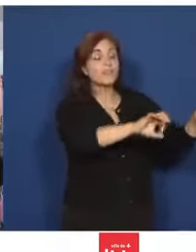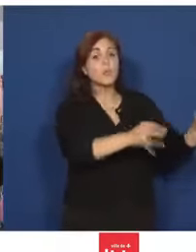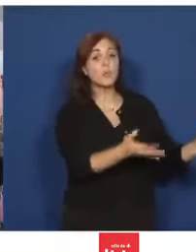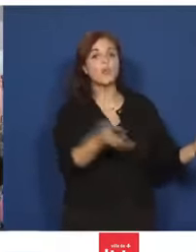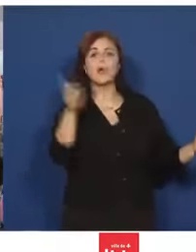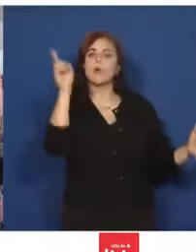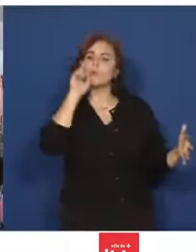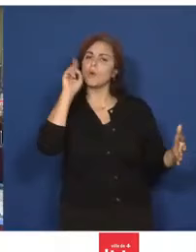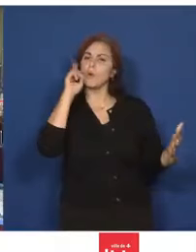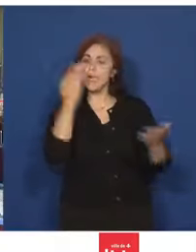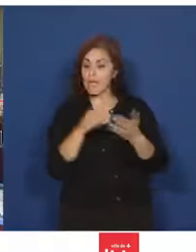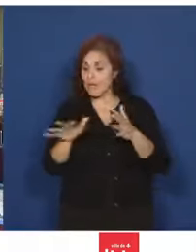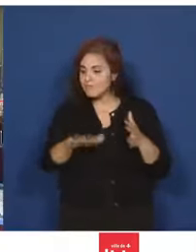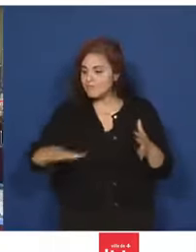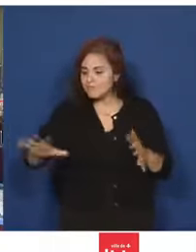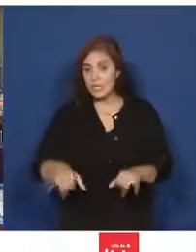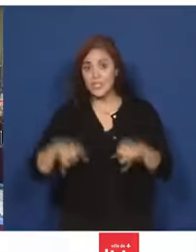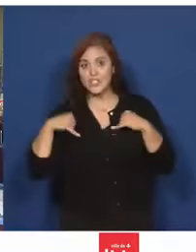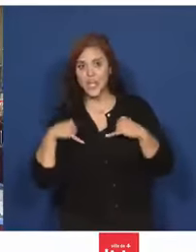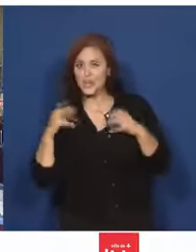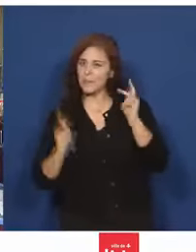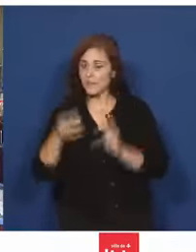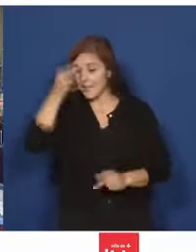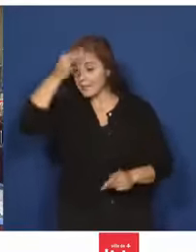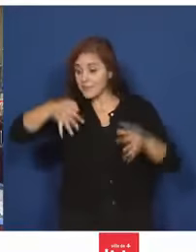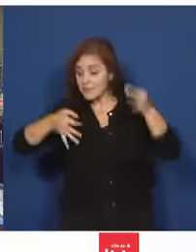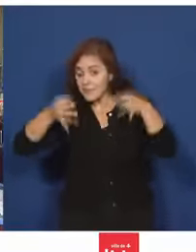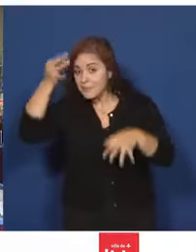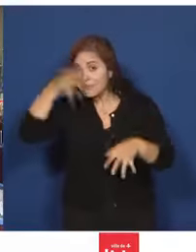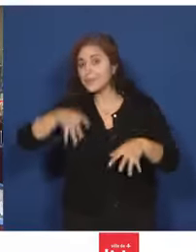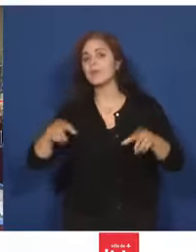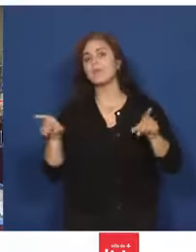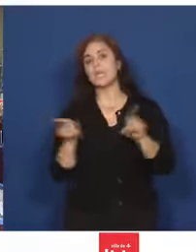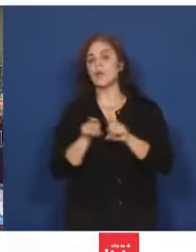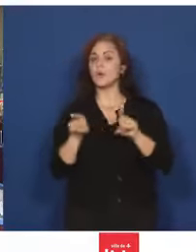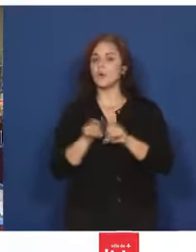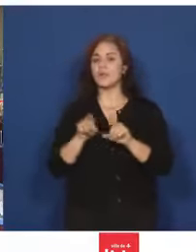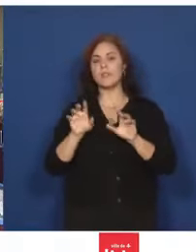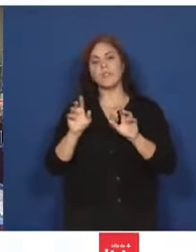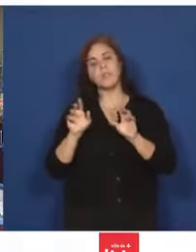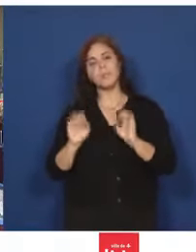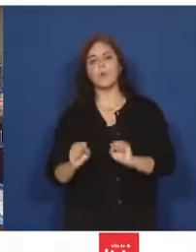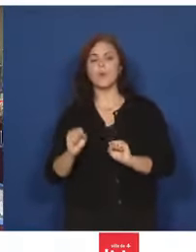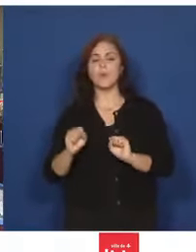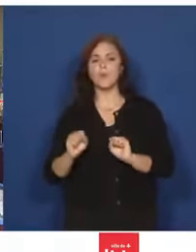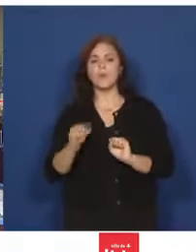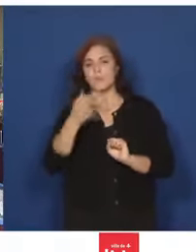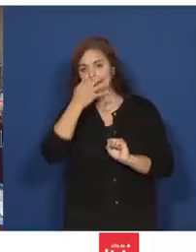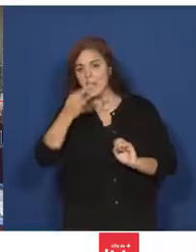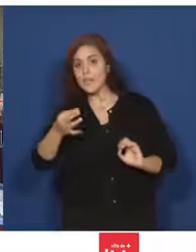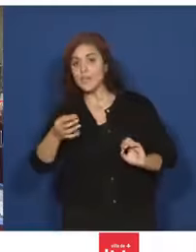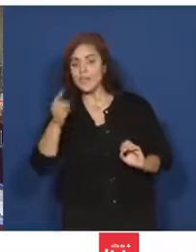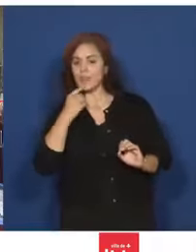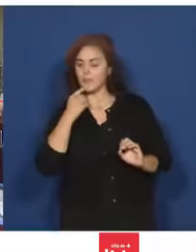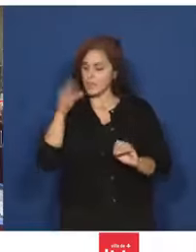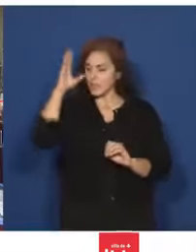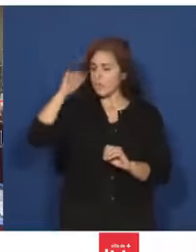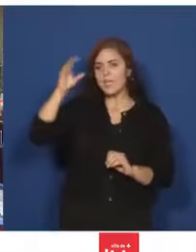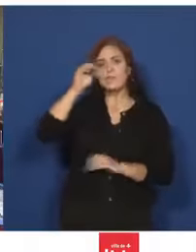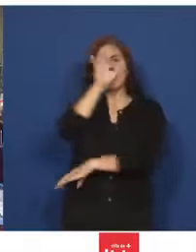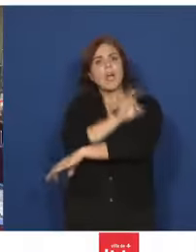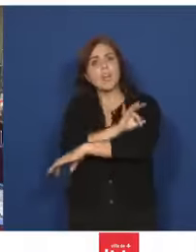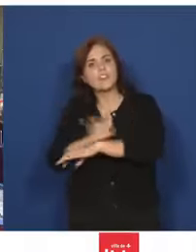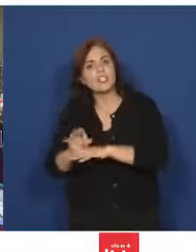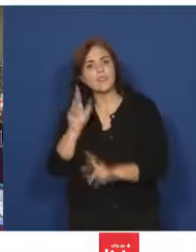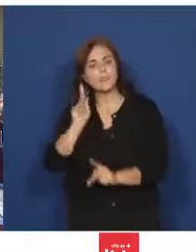jeunes esprits nous paraissent aussi inventifs que rétifs aux décisions autoritaires et verticales. Qui mieux que des étudiants en architecture